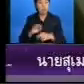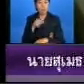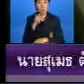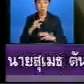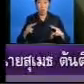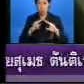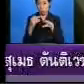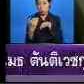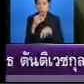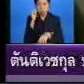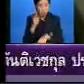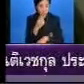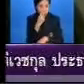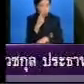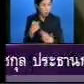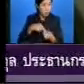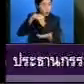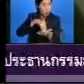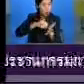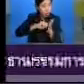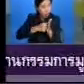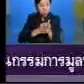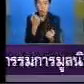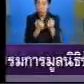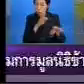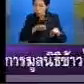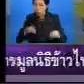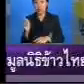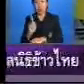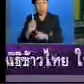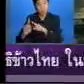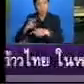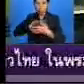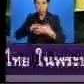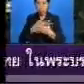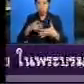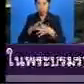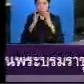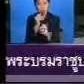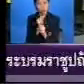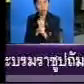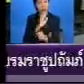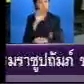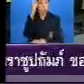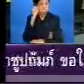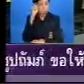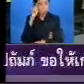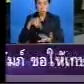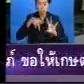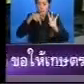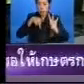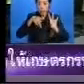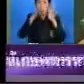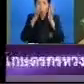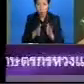คมนั้นเตรียมสถานที่ที่จะใช้เป็นอู่รวมถึงครับเงื่อนไขการทำ Early Retire ของทางด้านพนักงานขสมก.กว่า 7,000 คนที่จ